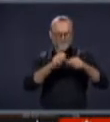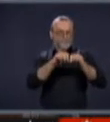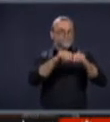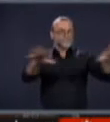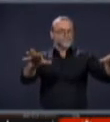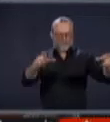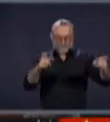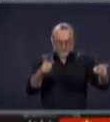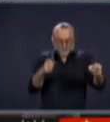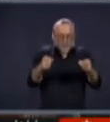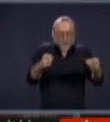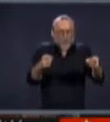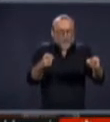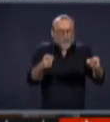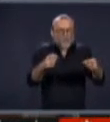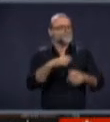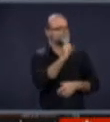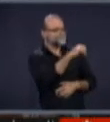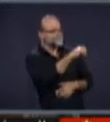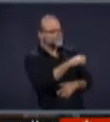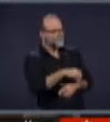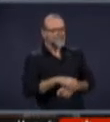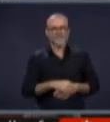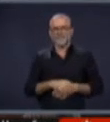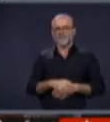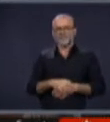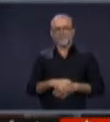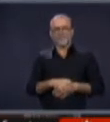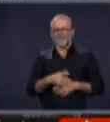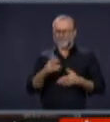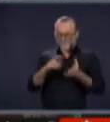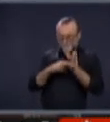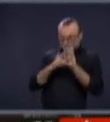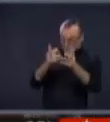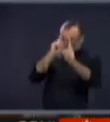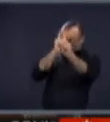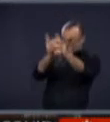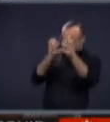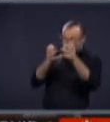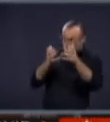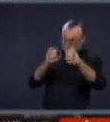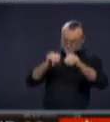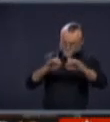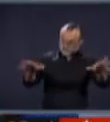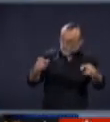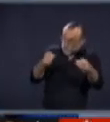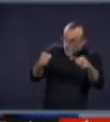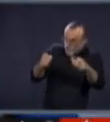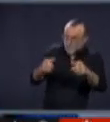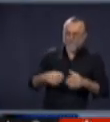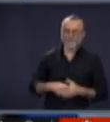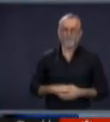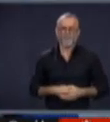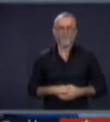à une transmission contrôlée de la maladie. Ce qu'on veut, c'est une transmission